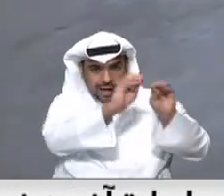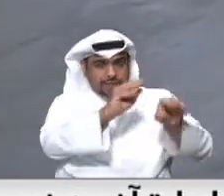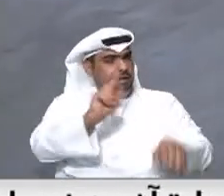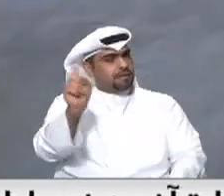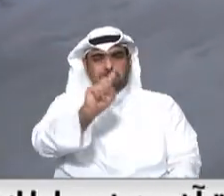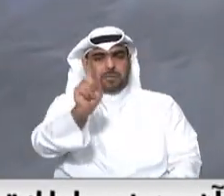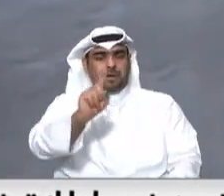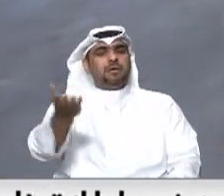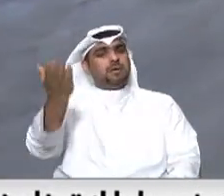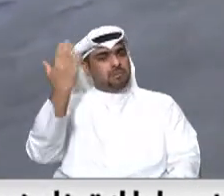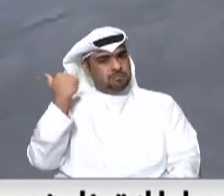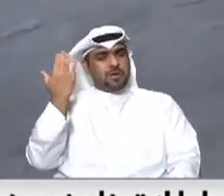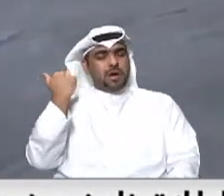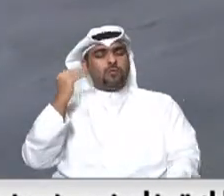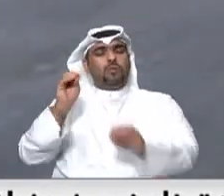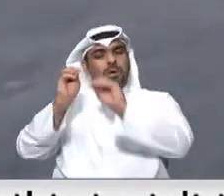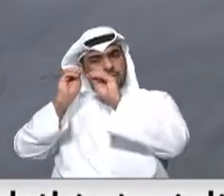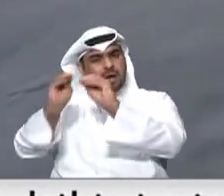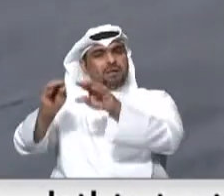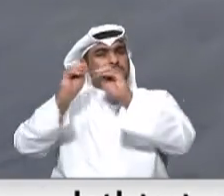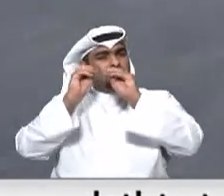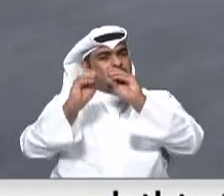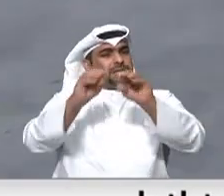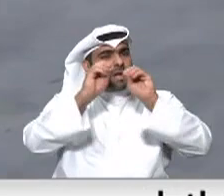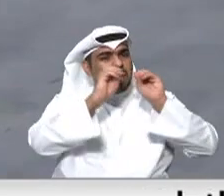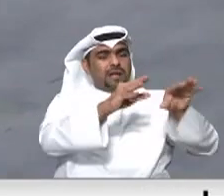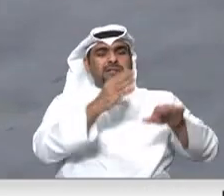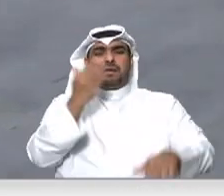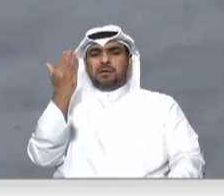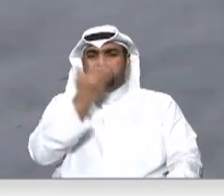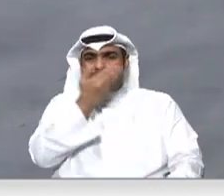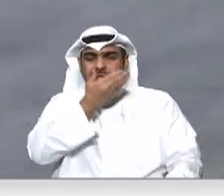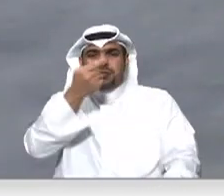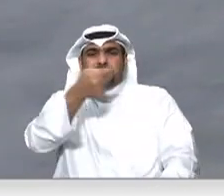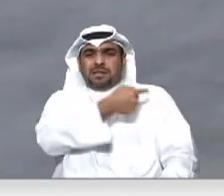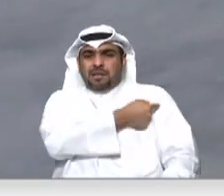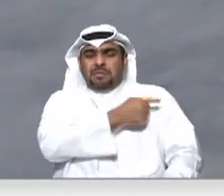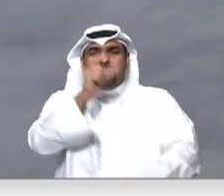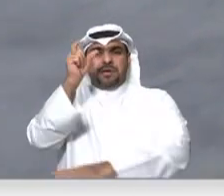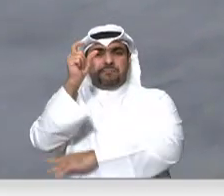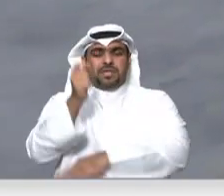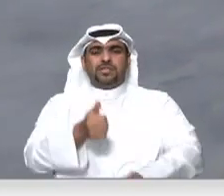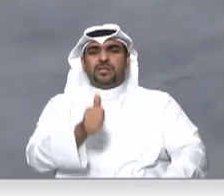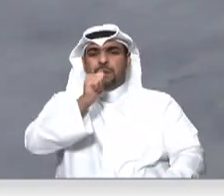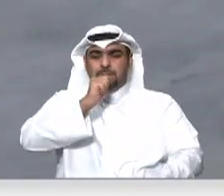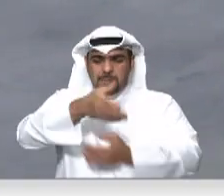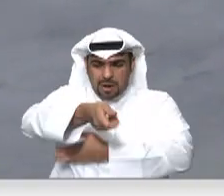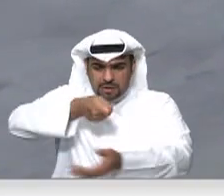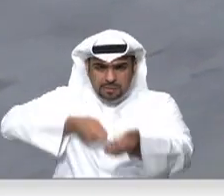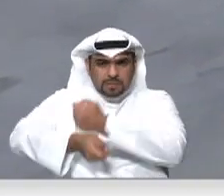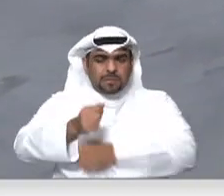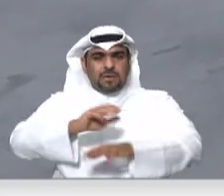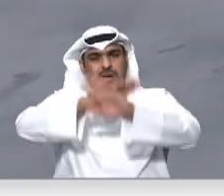سباقة في تقديم كل الدعم الإنساني والمادي لمن يعانون الآهات